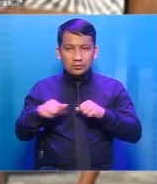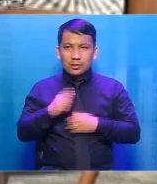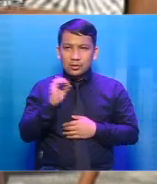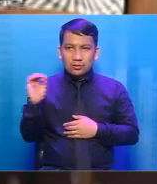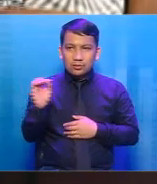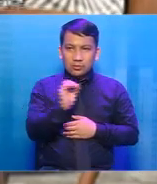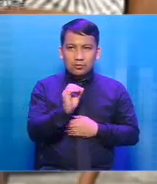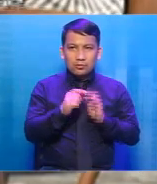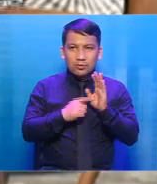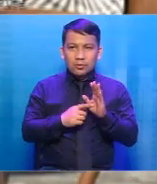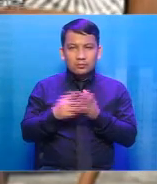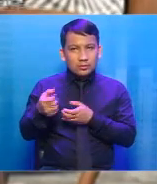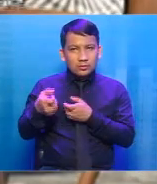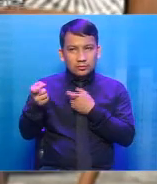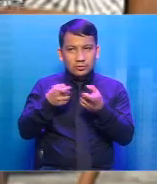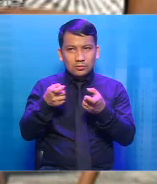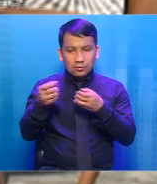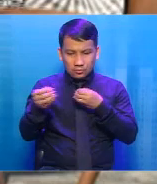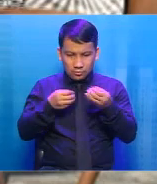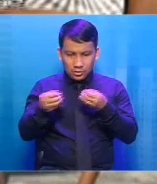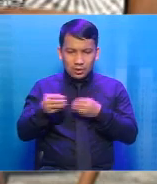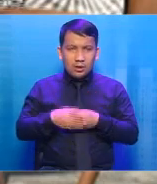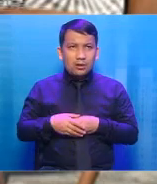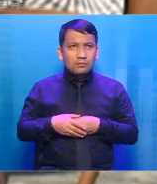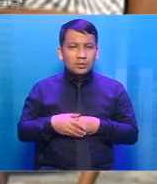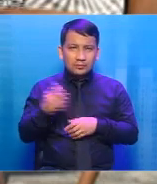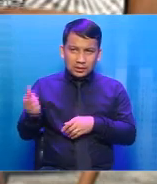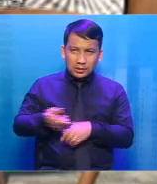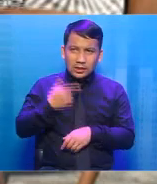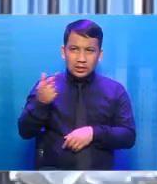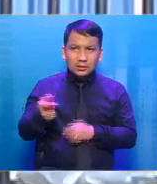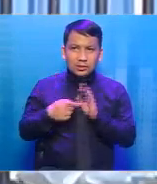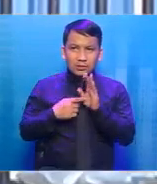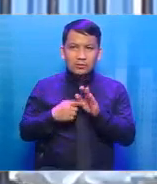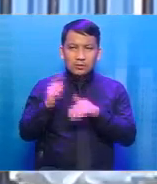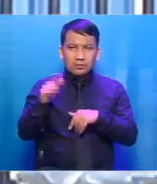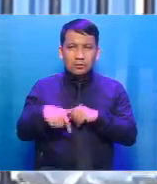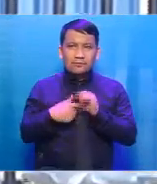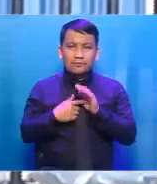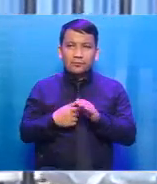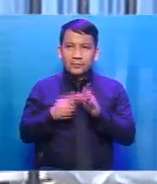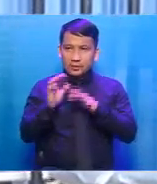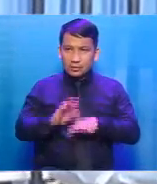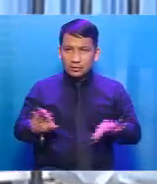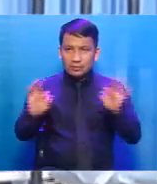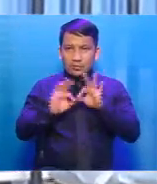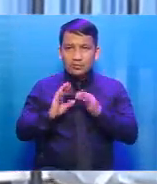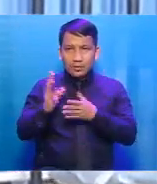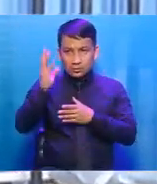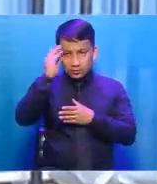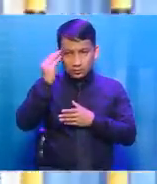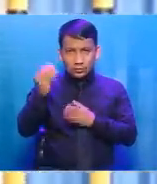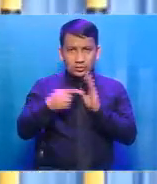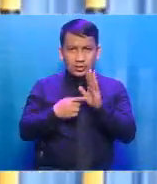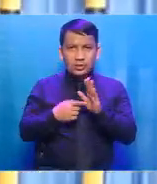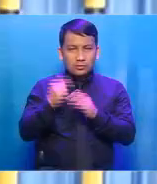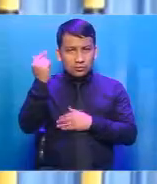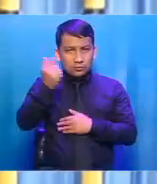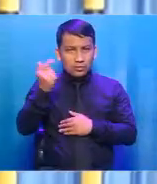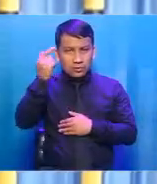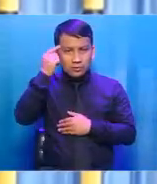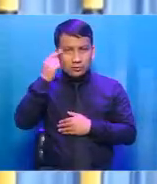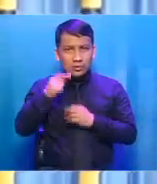kanilang investment, ng kanilang operations. So mas matatagalan tayo mag-recover. Kailangan din daw matuto ang ating gobyerno sa